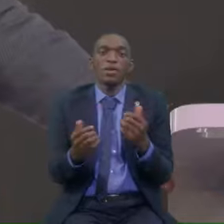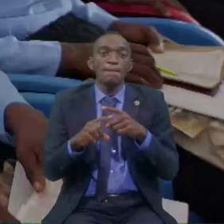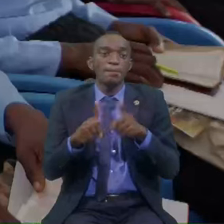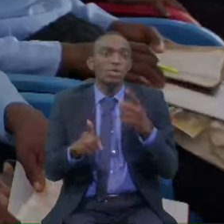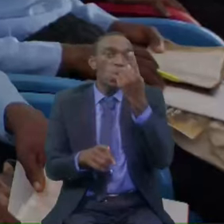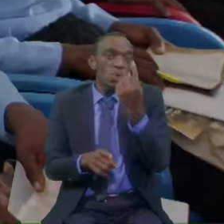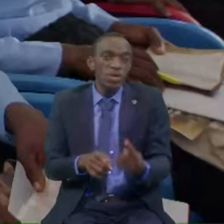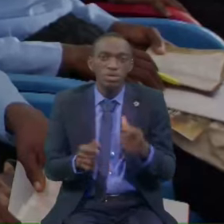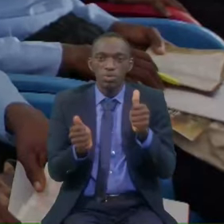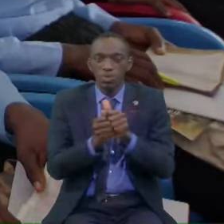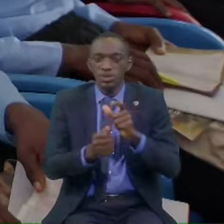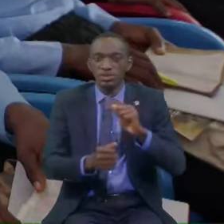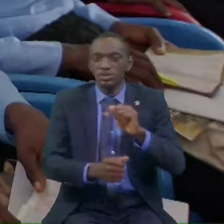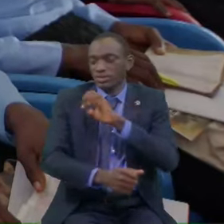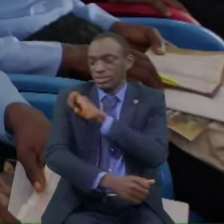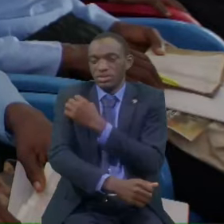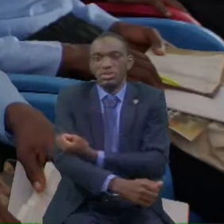avec l'énergie de la chair,